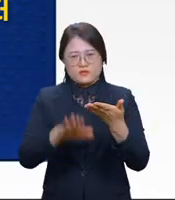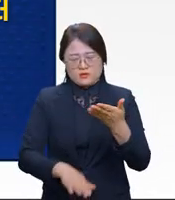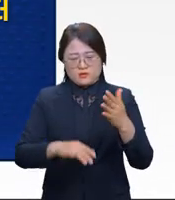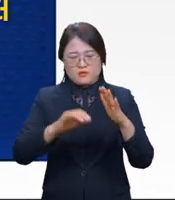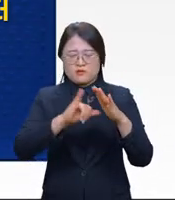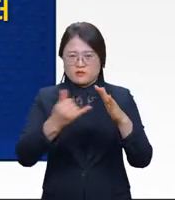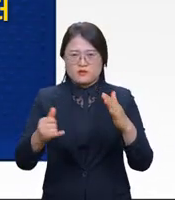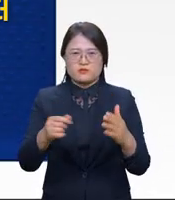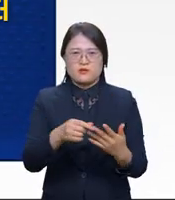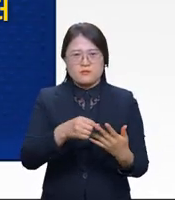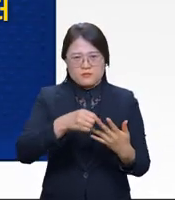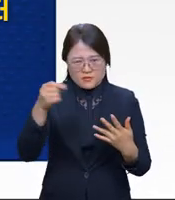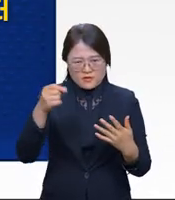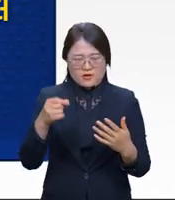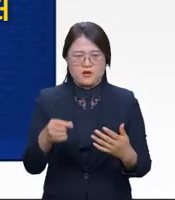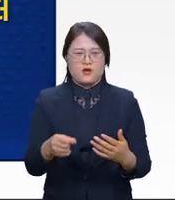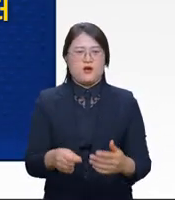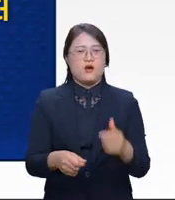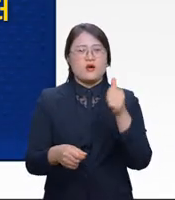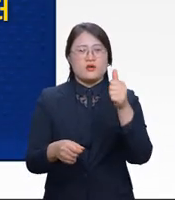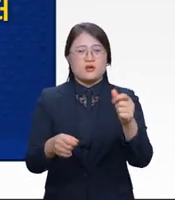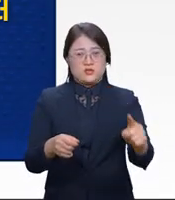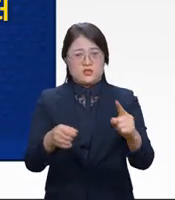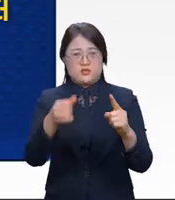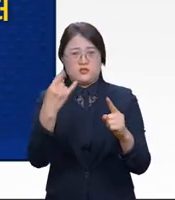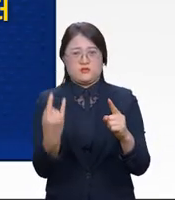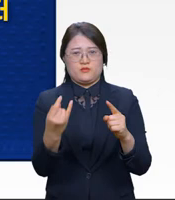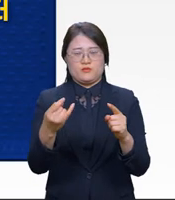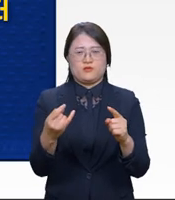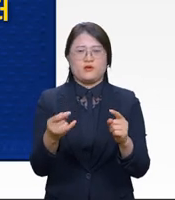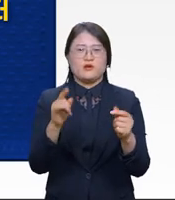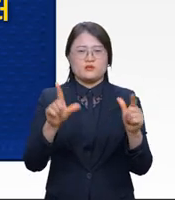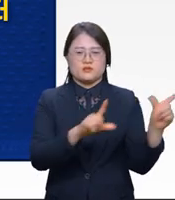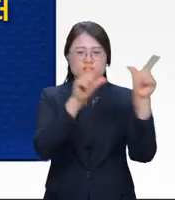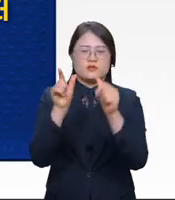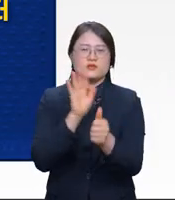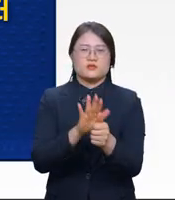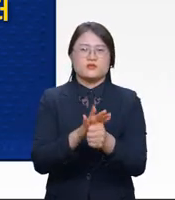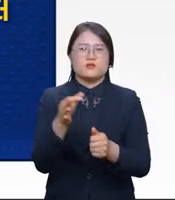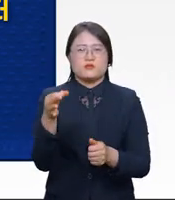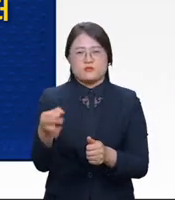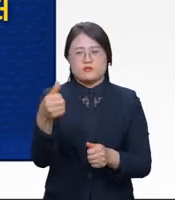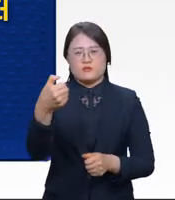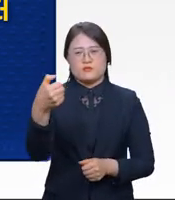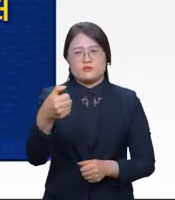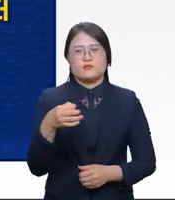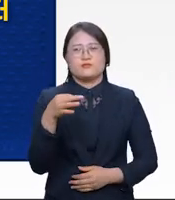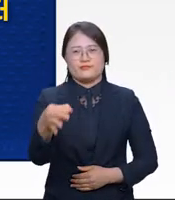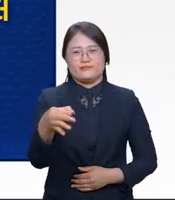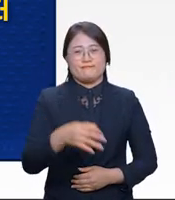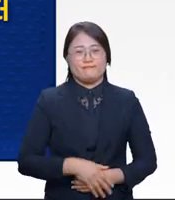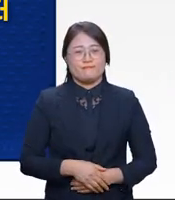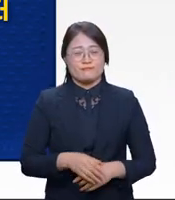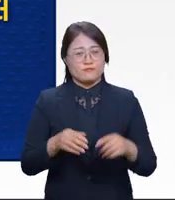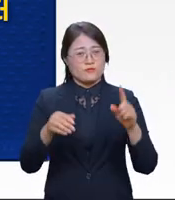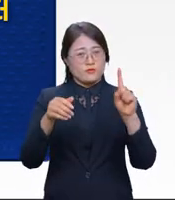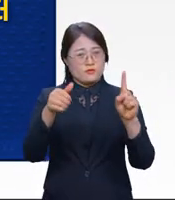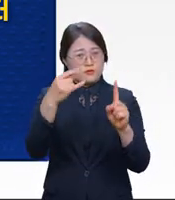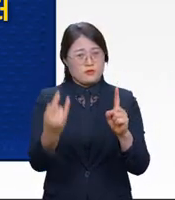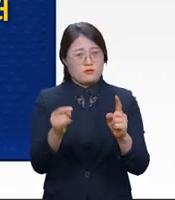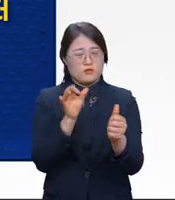5천만 원 이하인 가구를 대상으로 가구당 1회 한시 생계지원금 50만 원을 지급합니다.